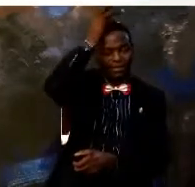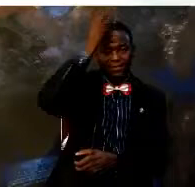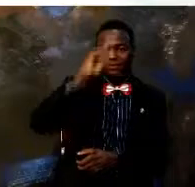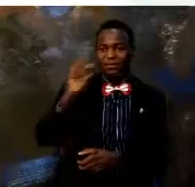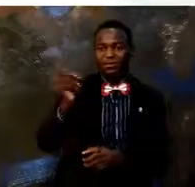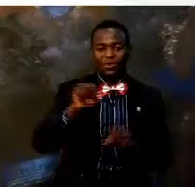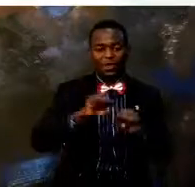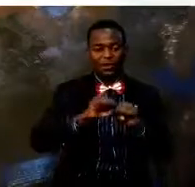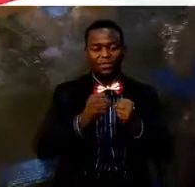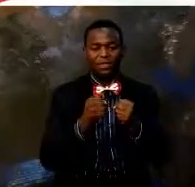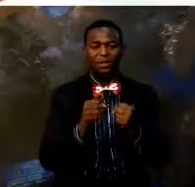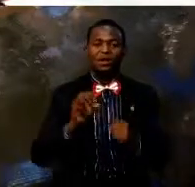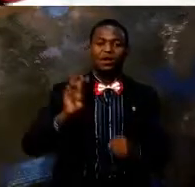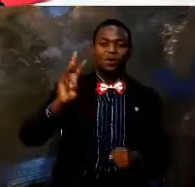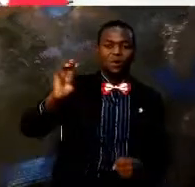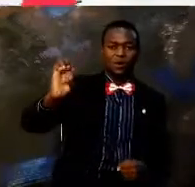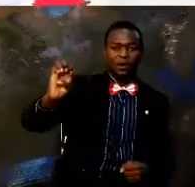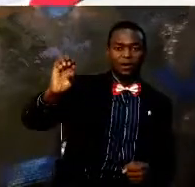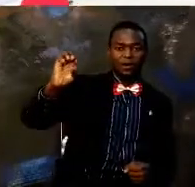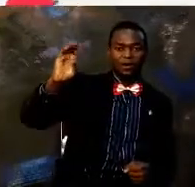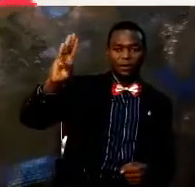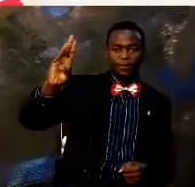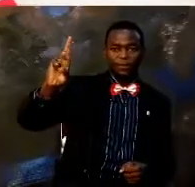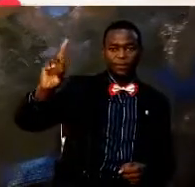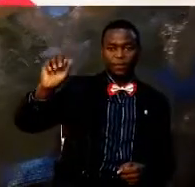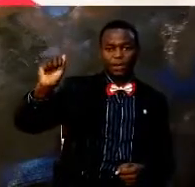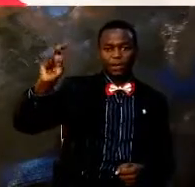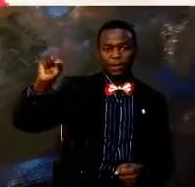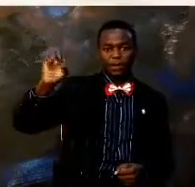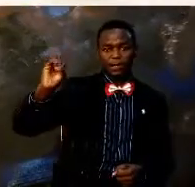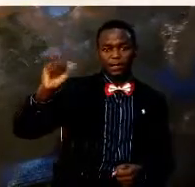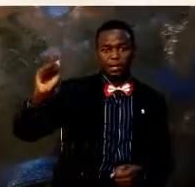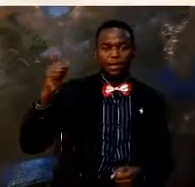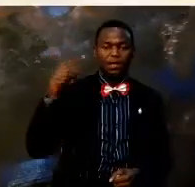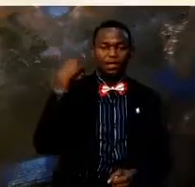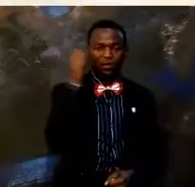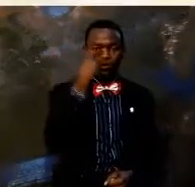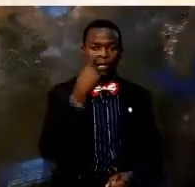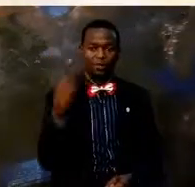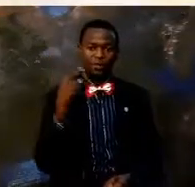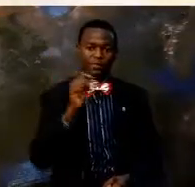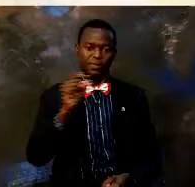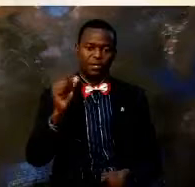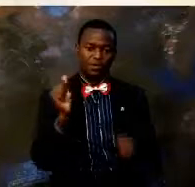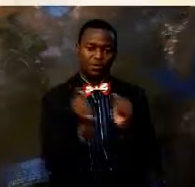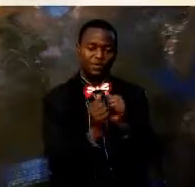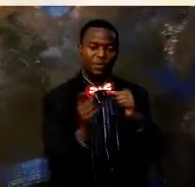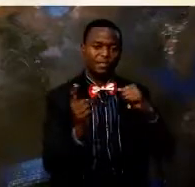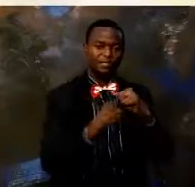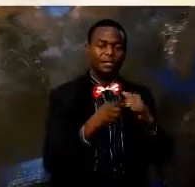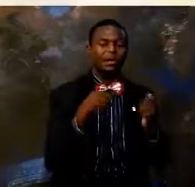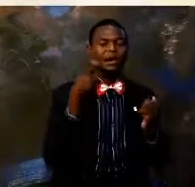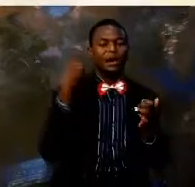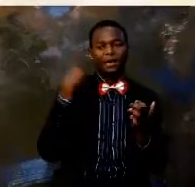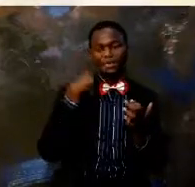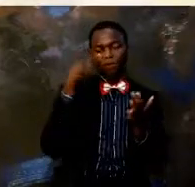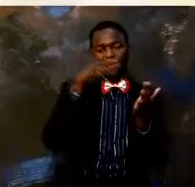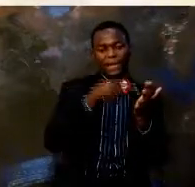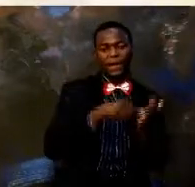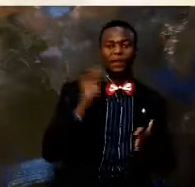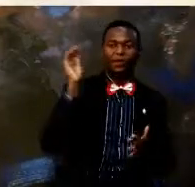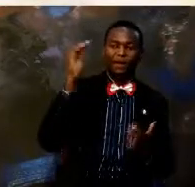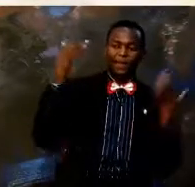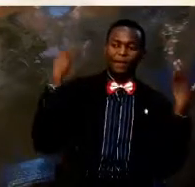ya kwanza na ule mstari wa 5 na mstari wa 6. Biblia inasema, kwa maana alimwambia malaika yupi